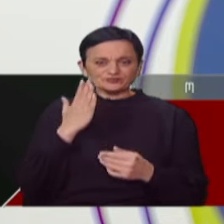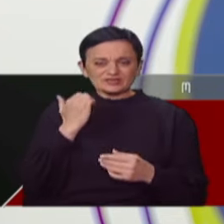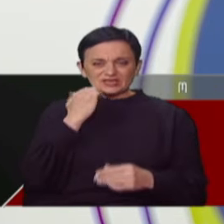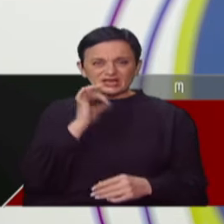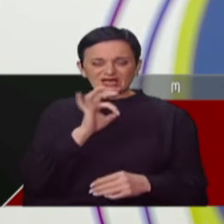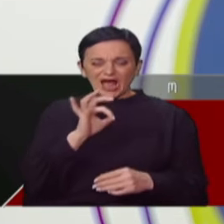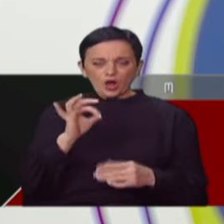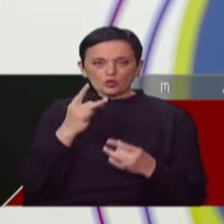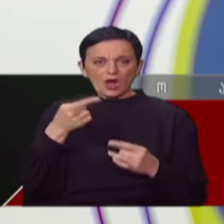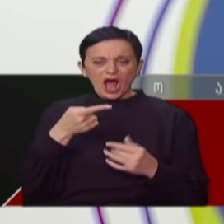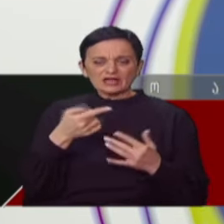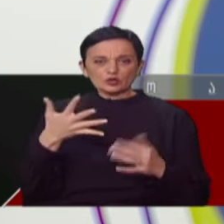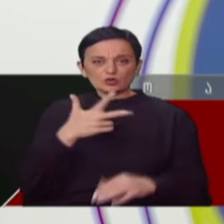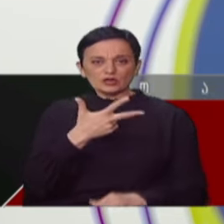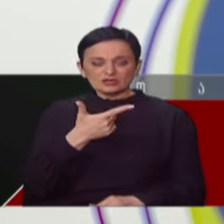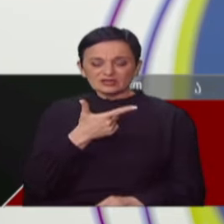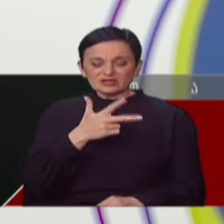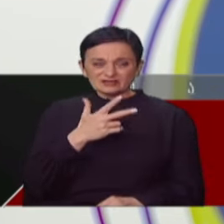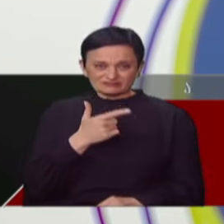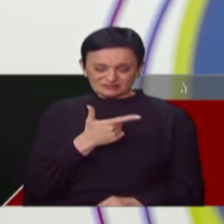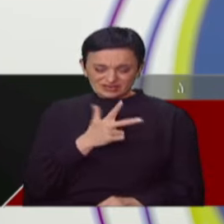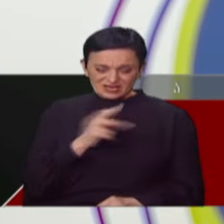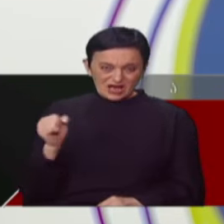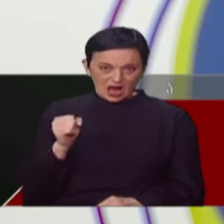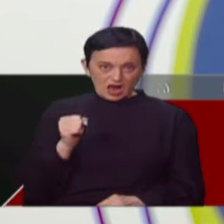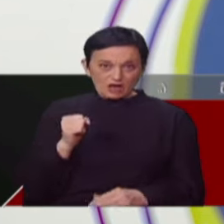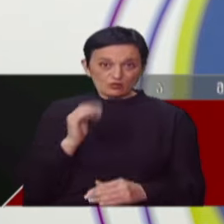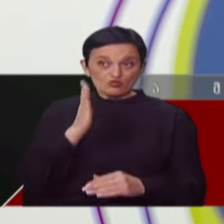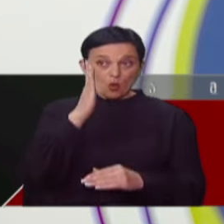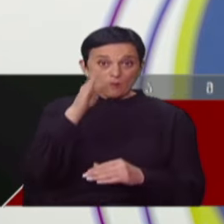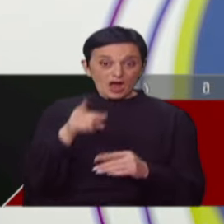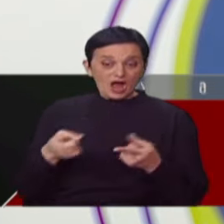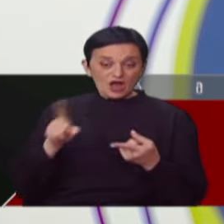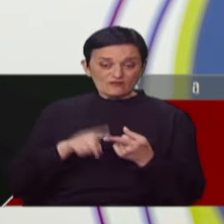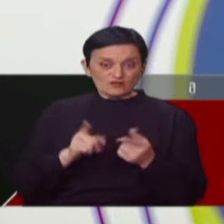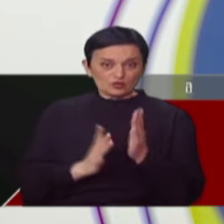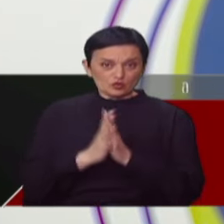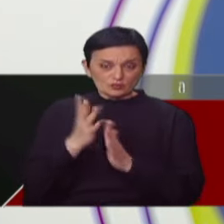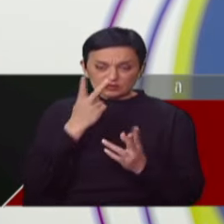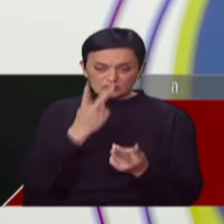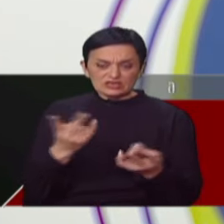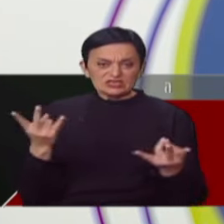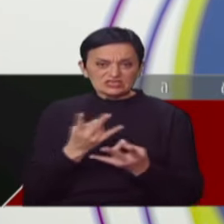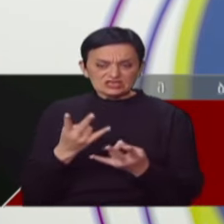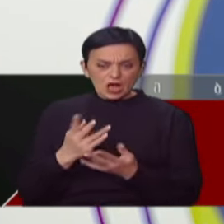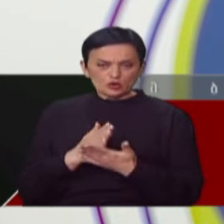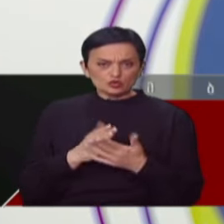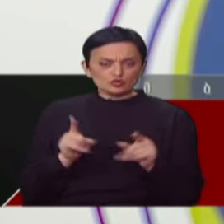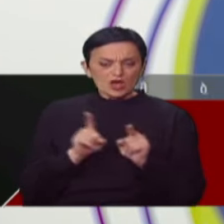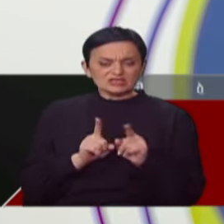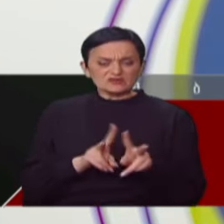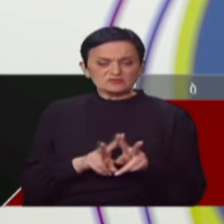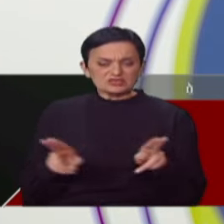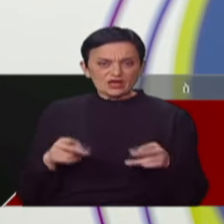კულტურების ათასობით ჰექტარი რომელიც დანერგემომავლის ფარგლებში გაშენდა შედის რომ მოიარობაში საჭიროა უკვე ასეთი